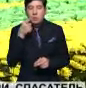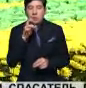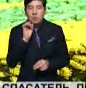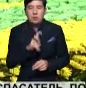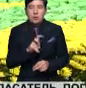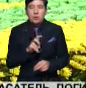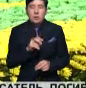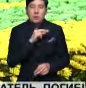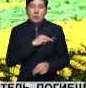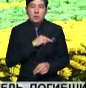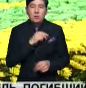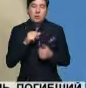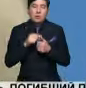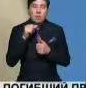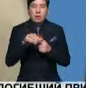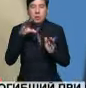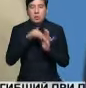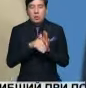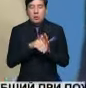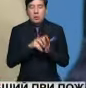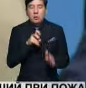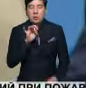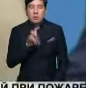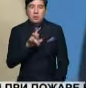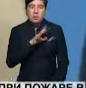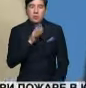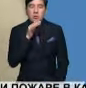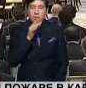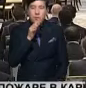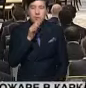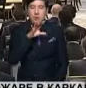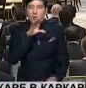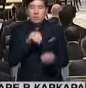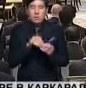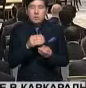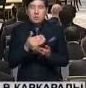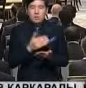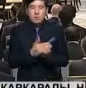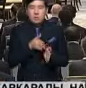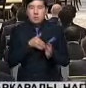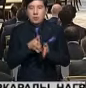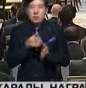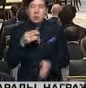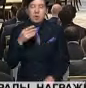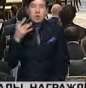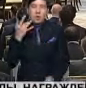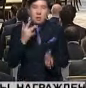инвесторов, которая позволит отслеживать реализацию проекта в режиме реального времени. Не смог глава государства пройти мимо налоговых вопросов, он пообещал